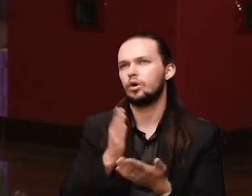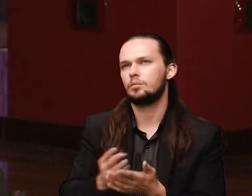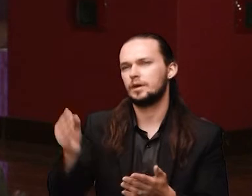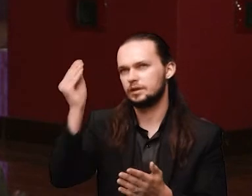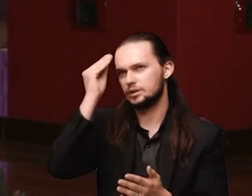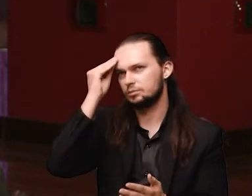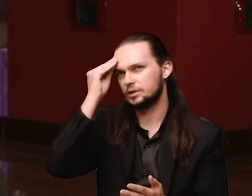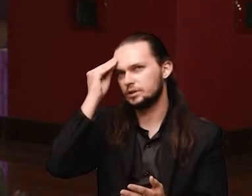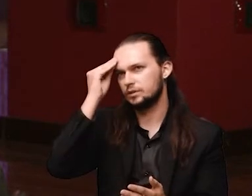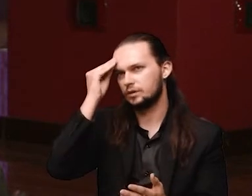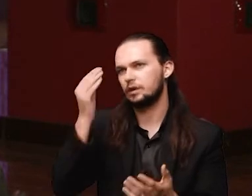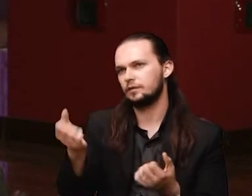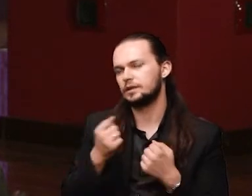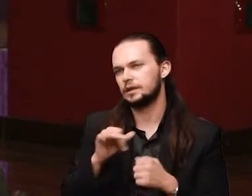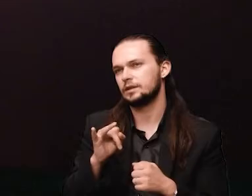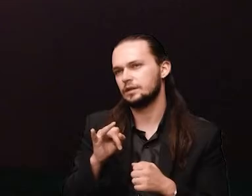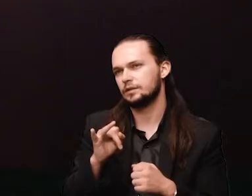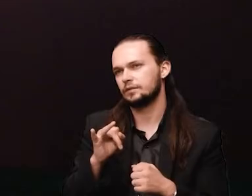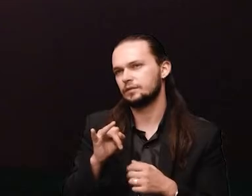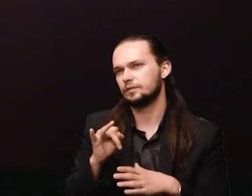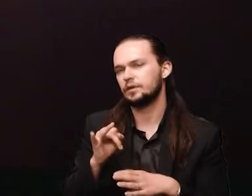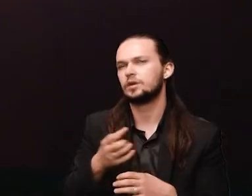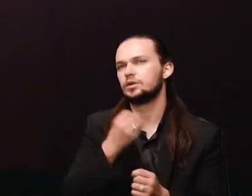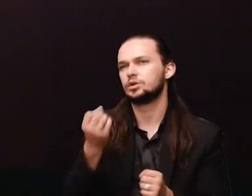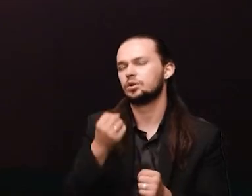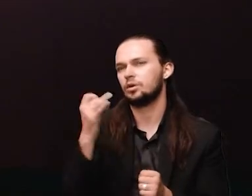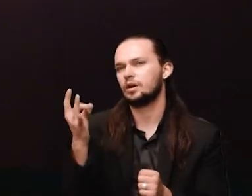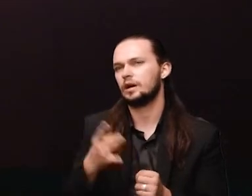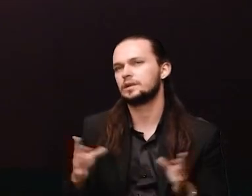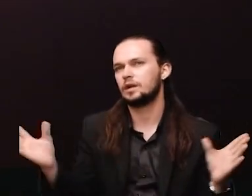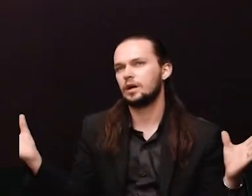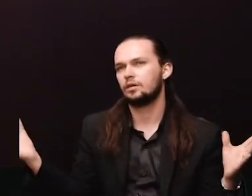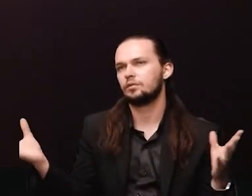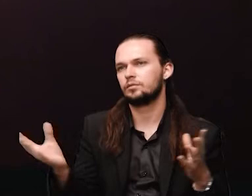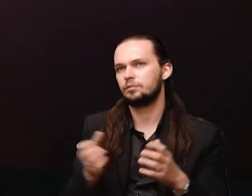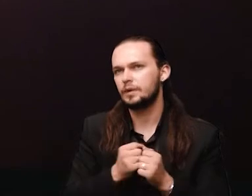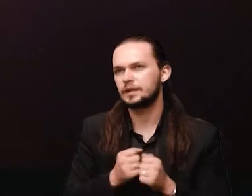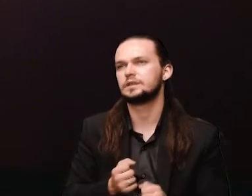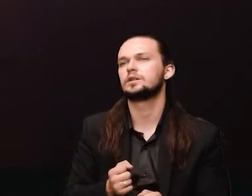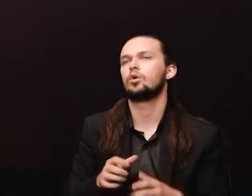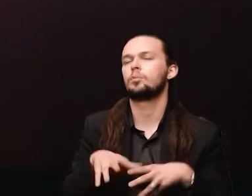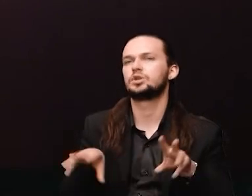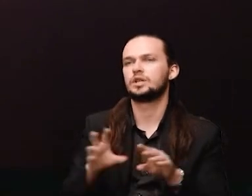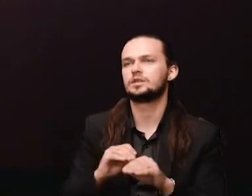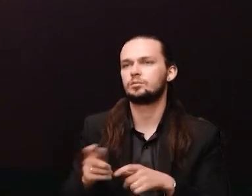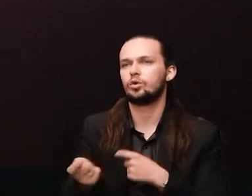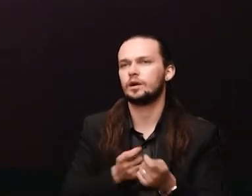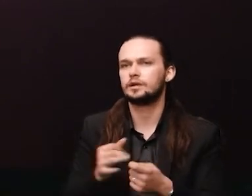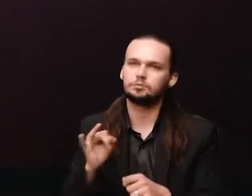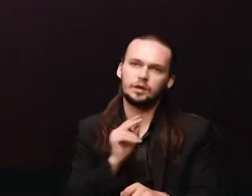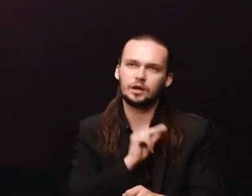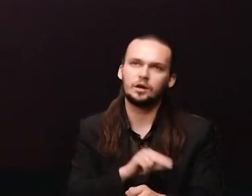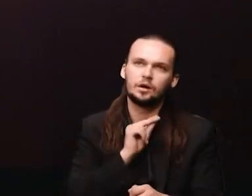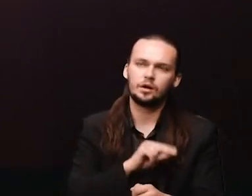метро имеет смысл просто-напросто действительно взять и все-таки еще раз вместе общественным организациям